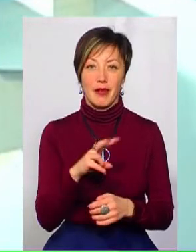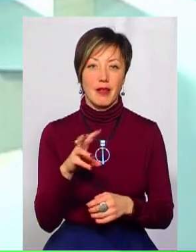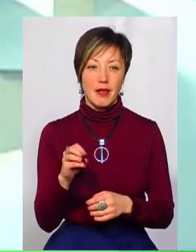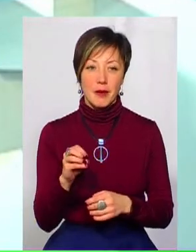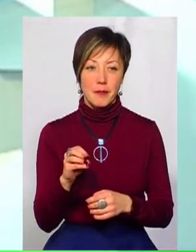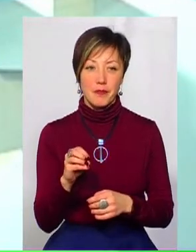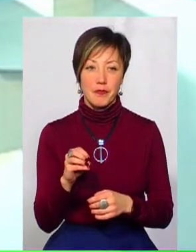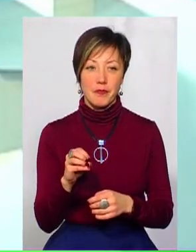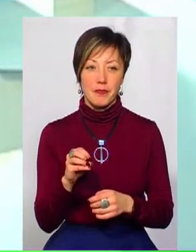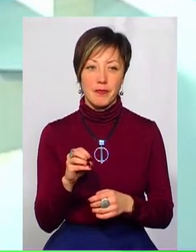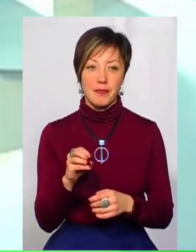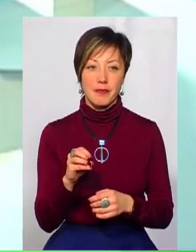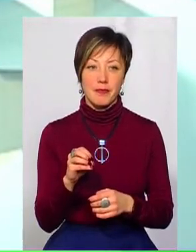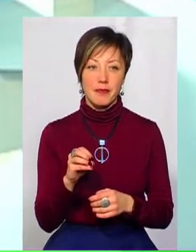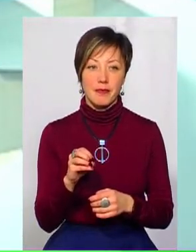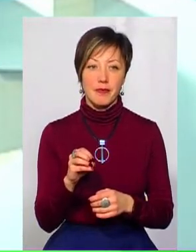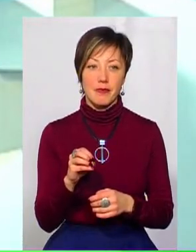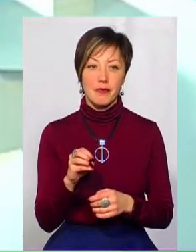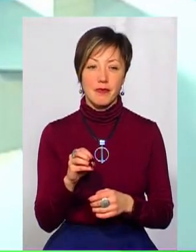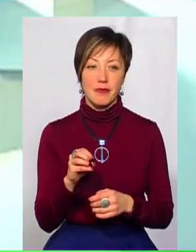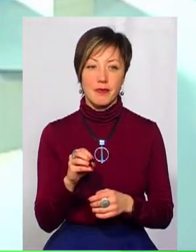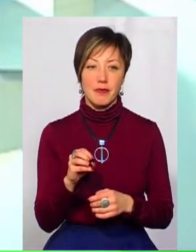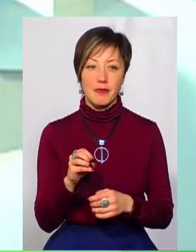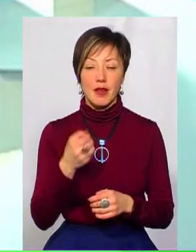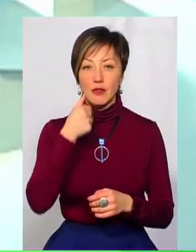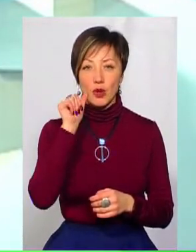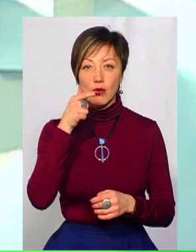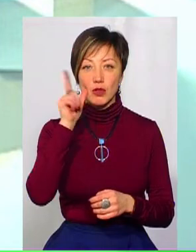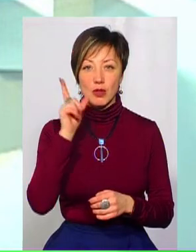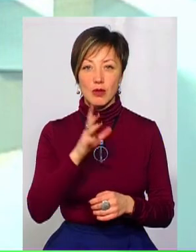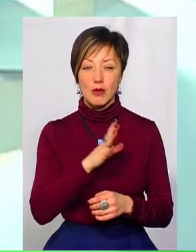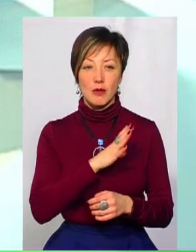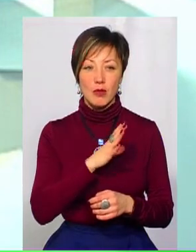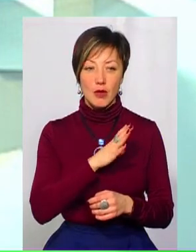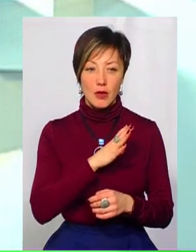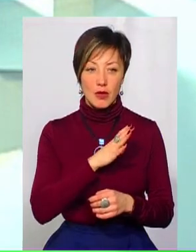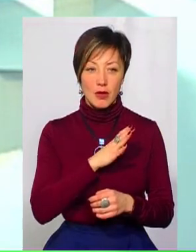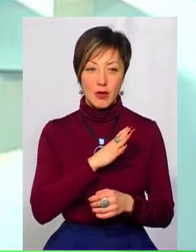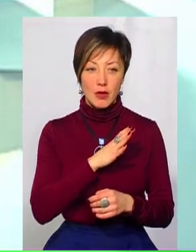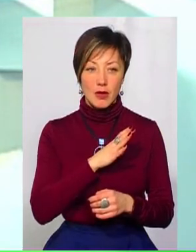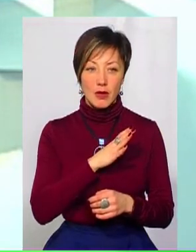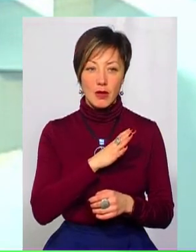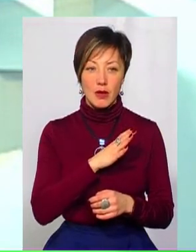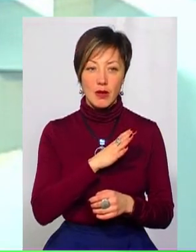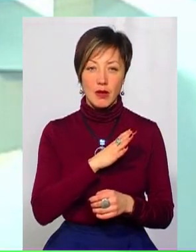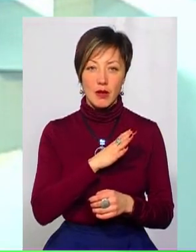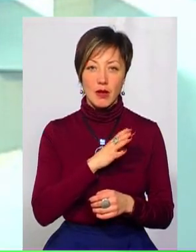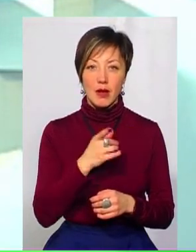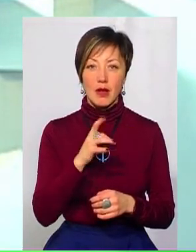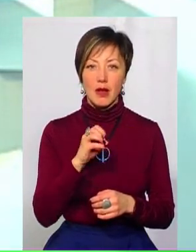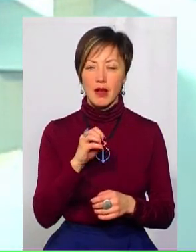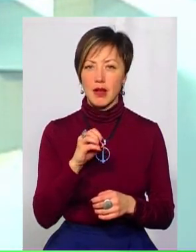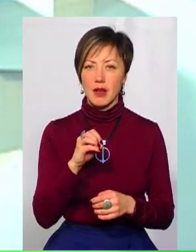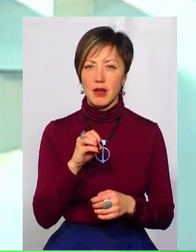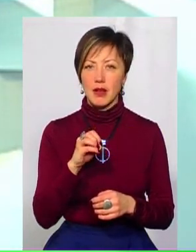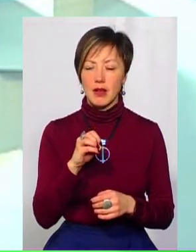не знаю, все, ви розумієте, от вчора, там, чи позавчора було Греммі, де Білі Айлі забрала 5 номінацій. І ви знаєте,